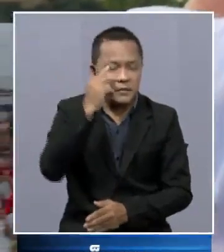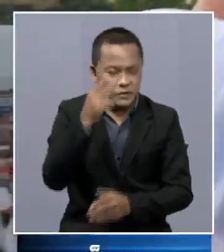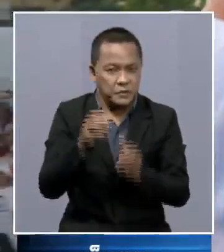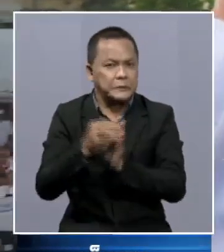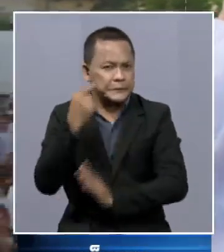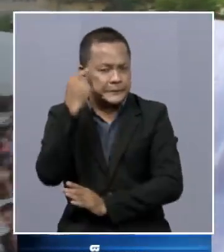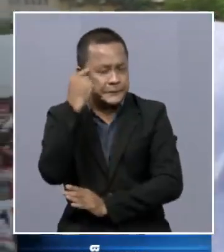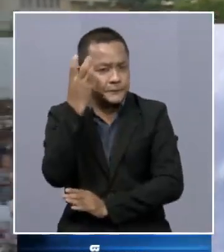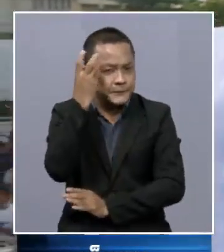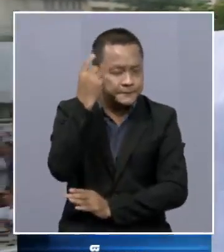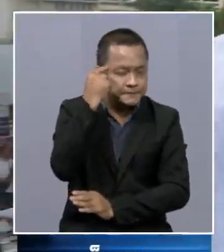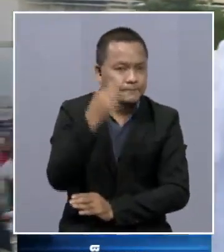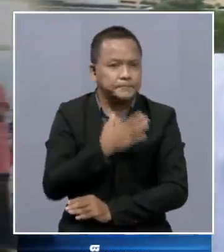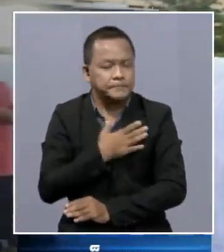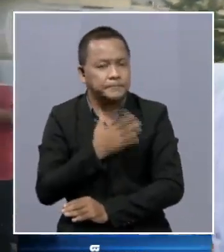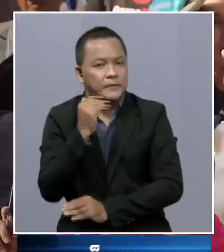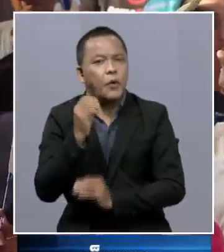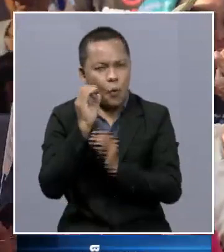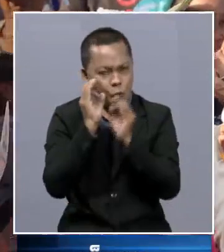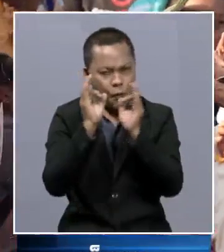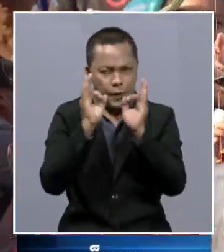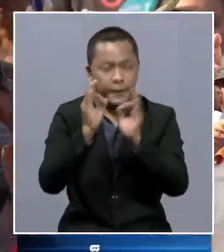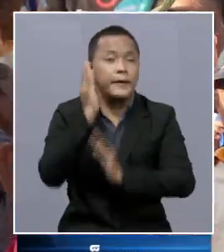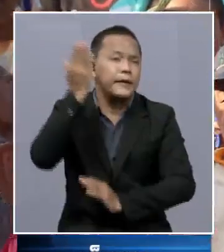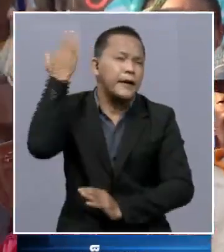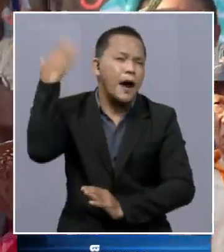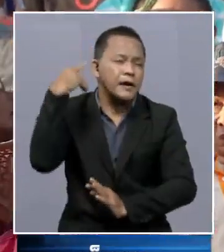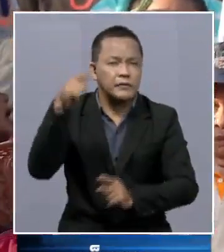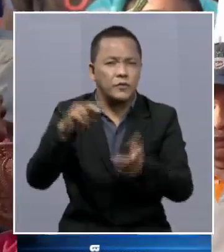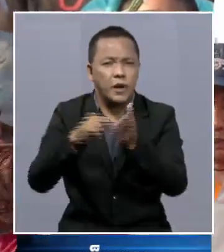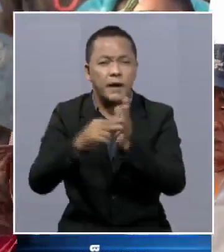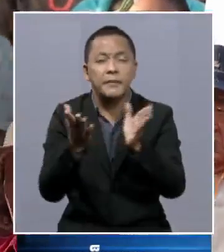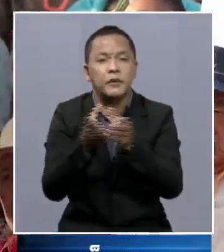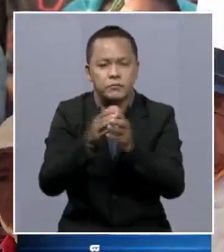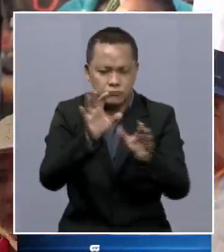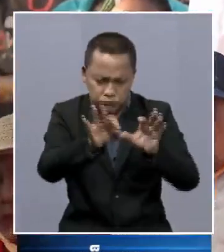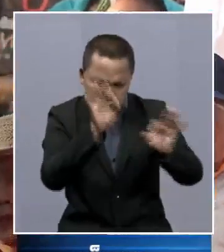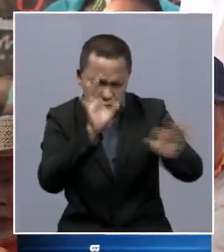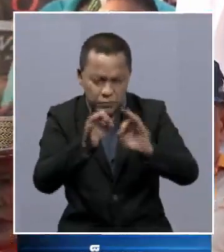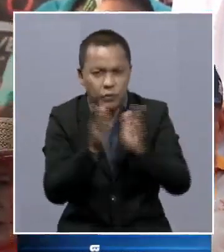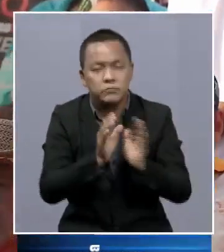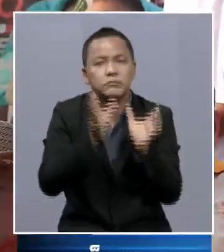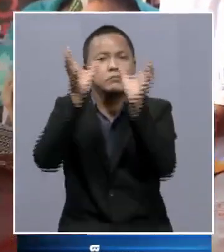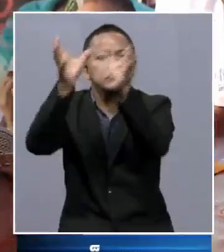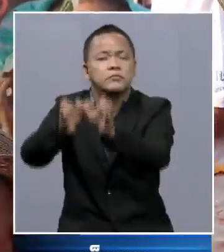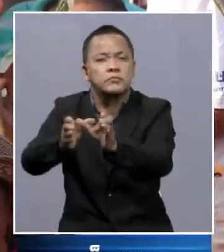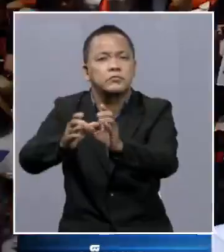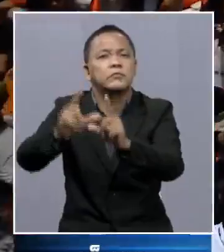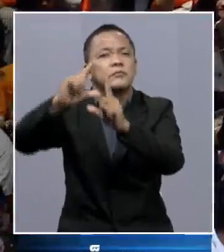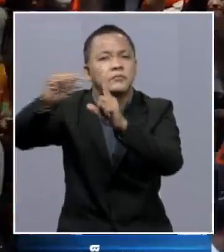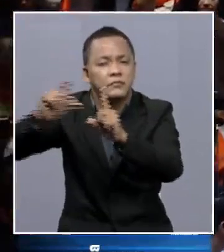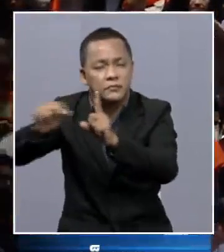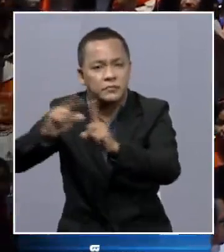มบัวเลือก คนกเลยเทไปอนาคตใหม่